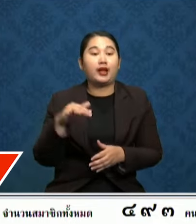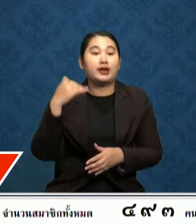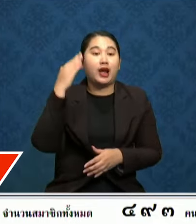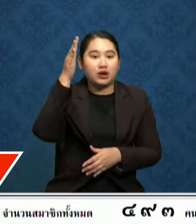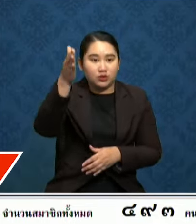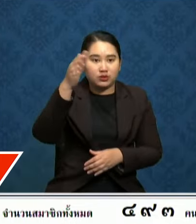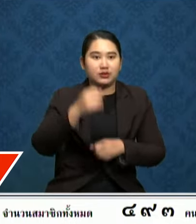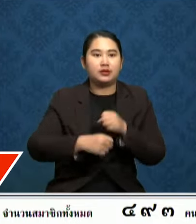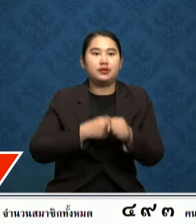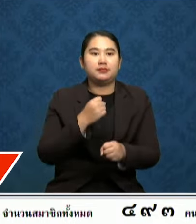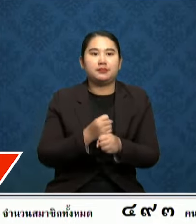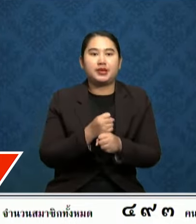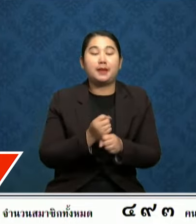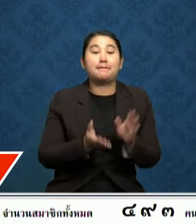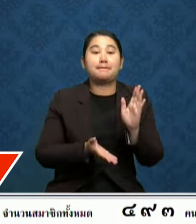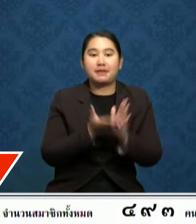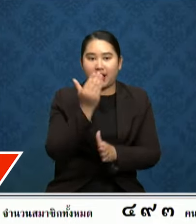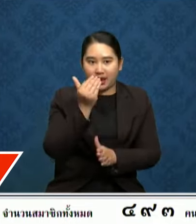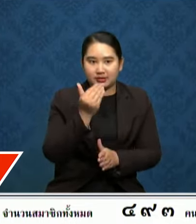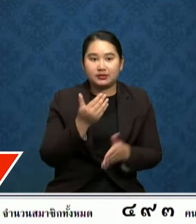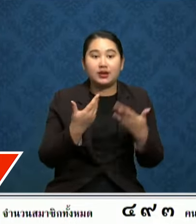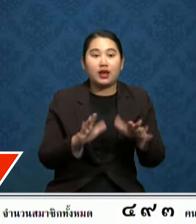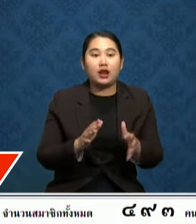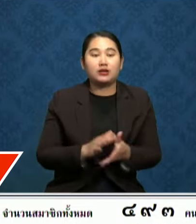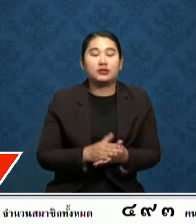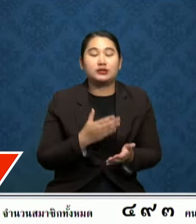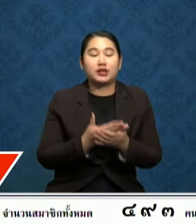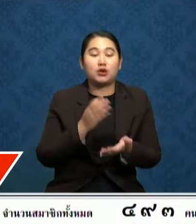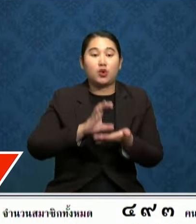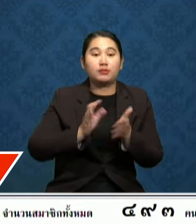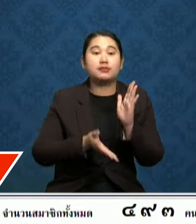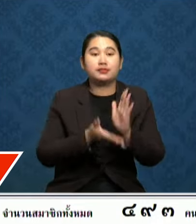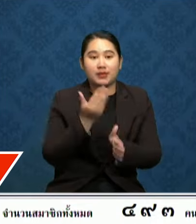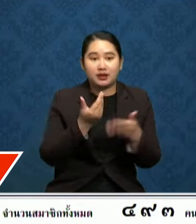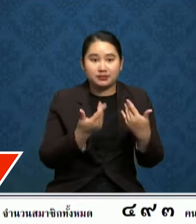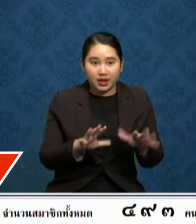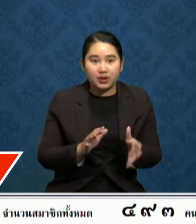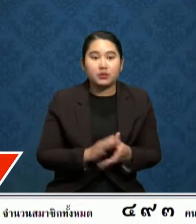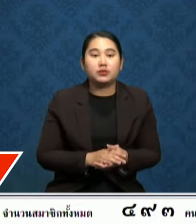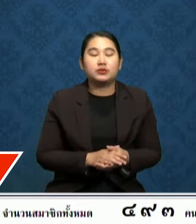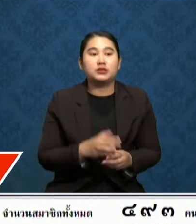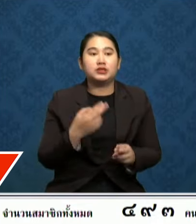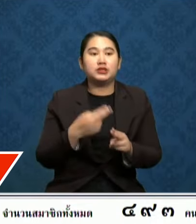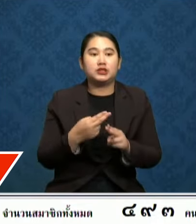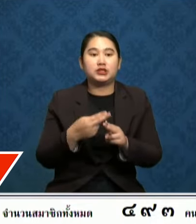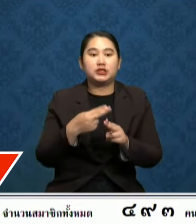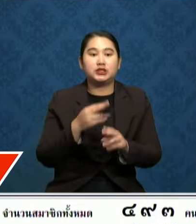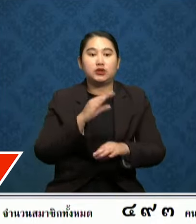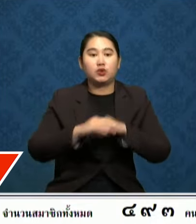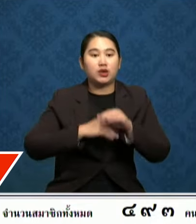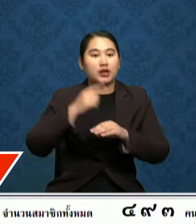าน